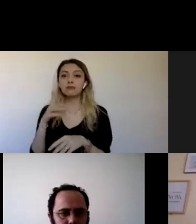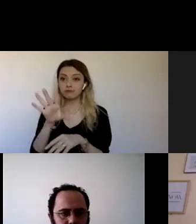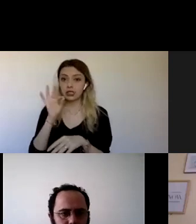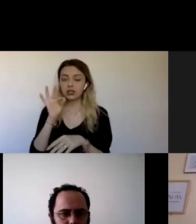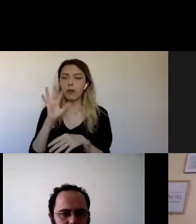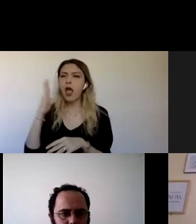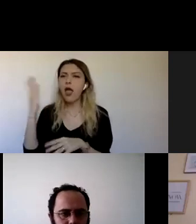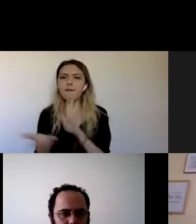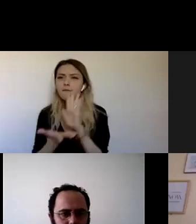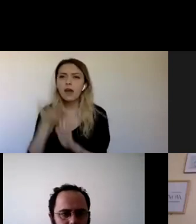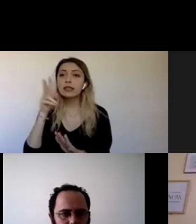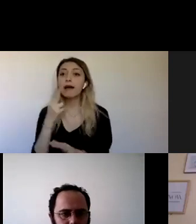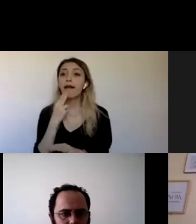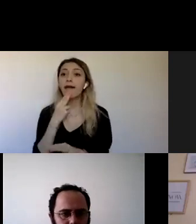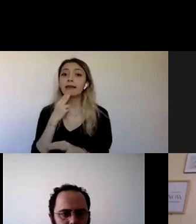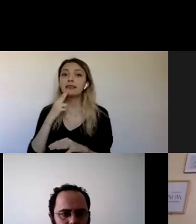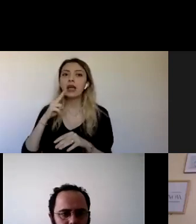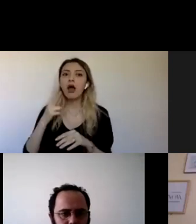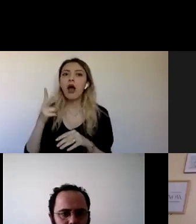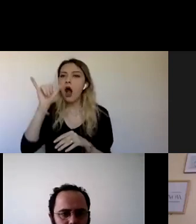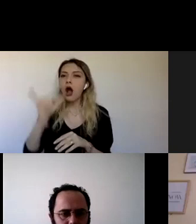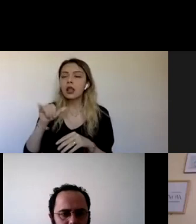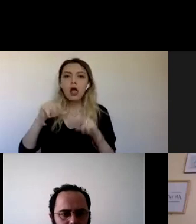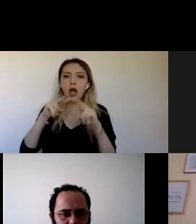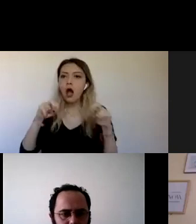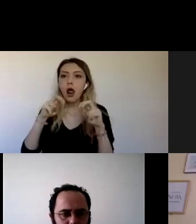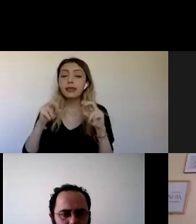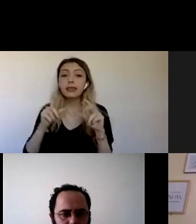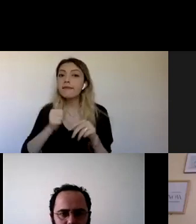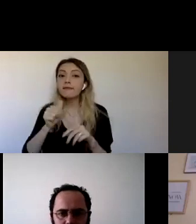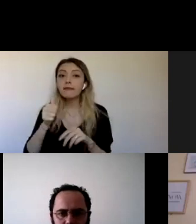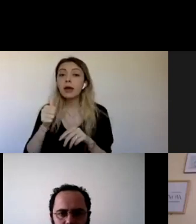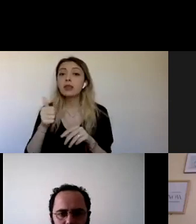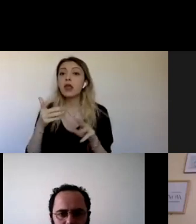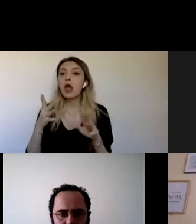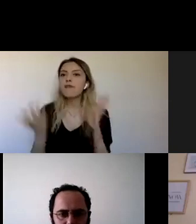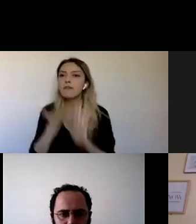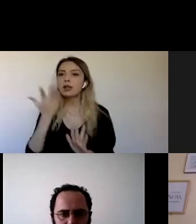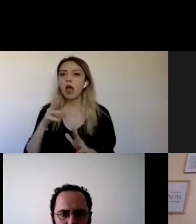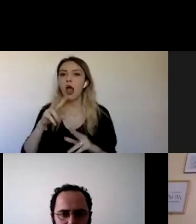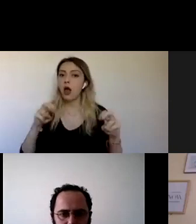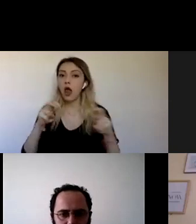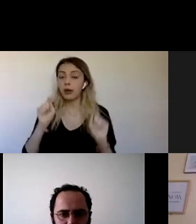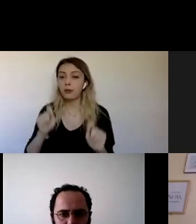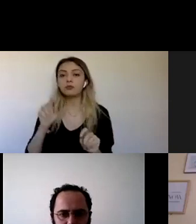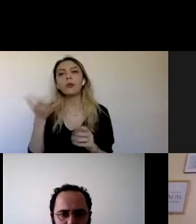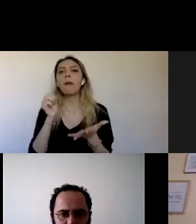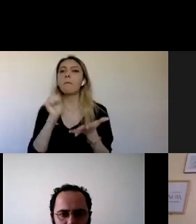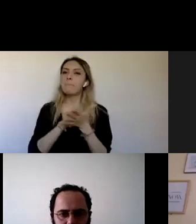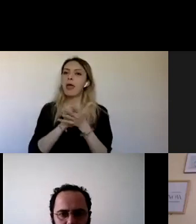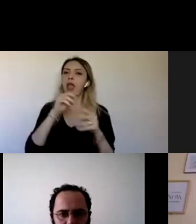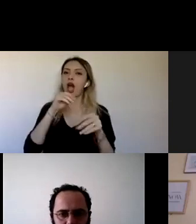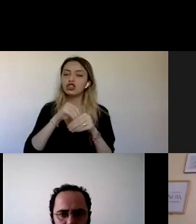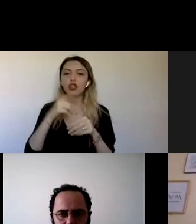gösteriyor. Bu aslında mesela kadın hakları çalışan örgütler için de medya taraması yaparken insanların neyi ne